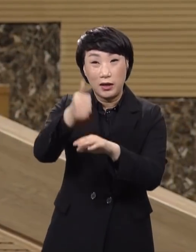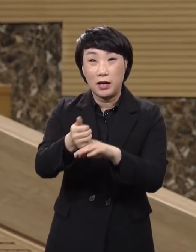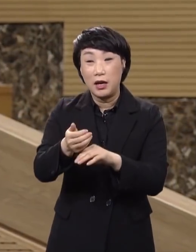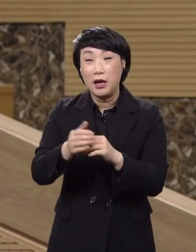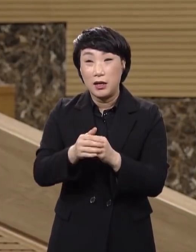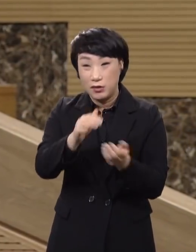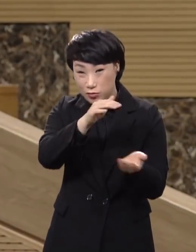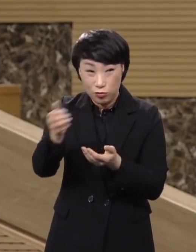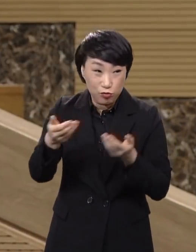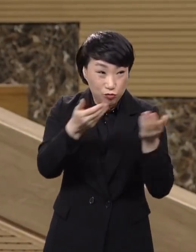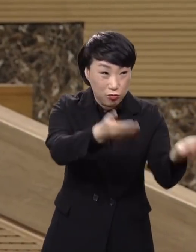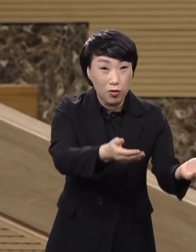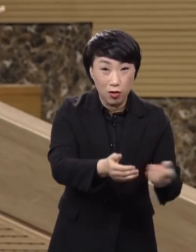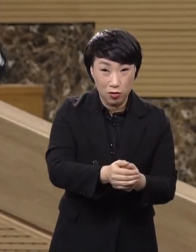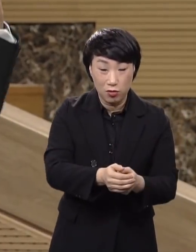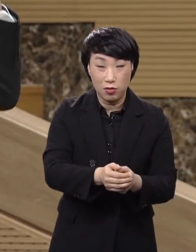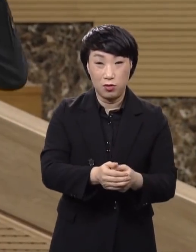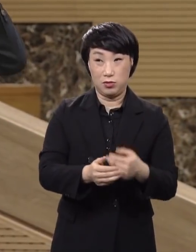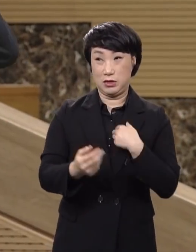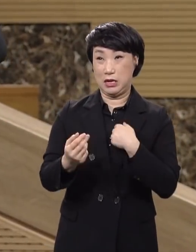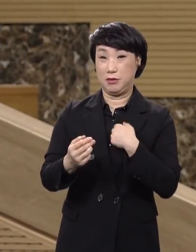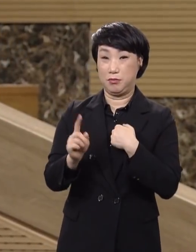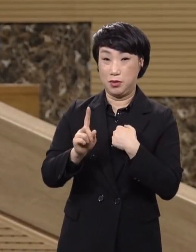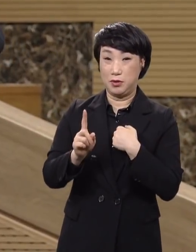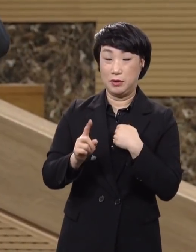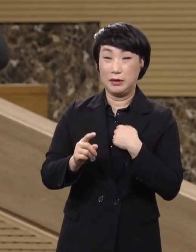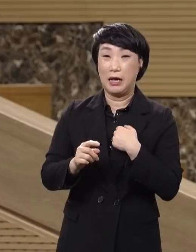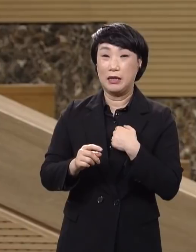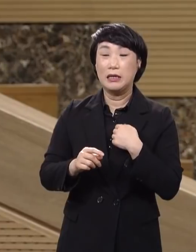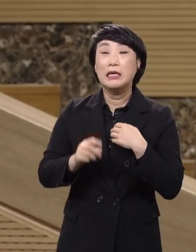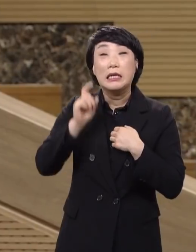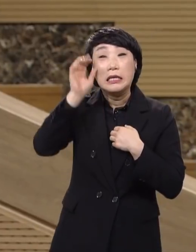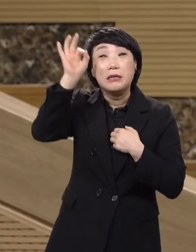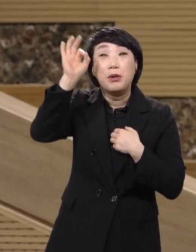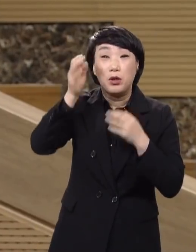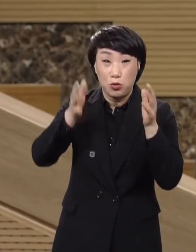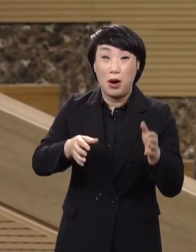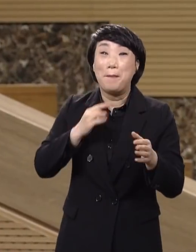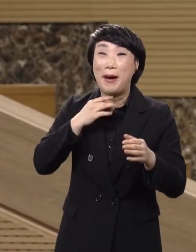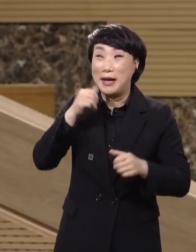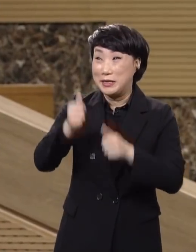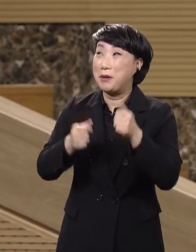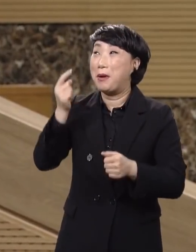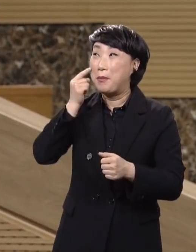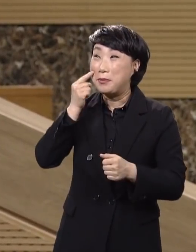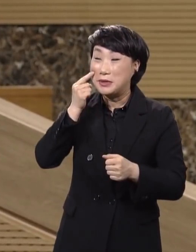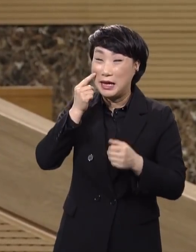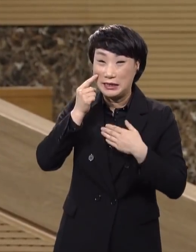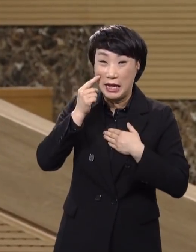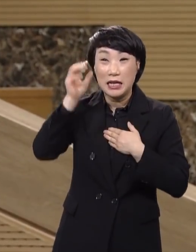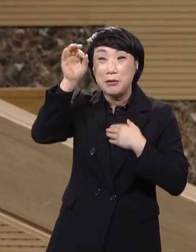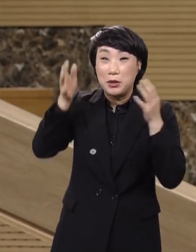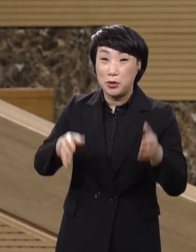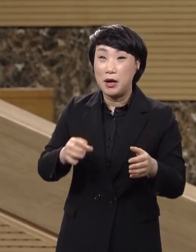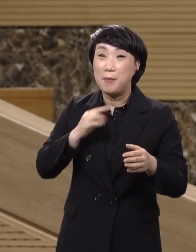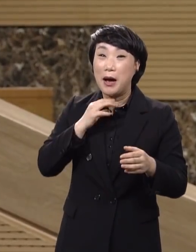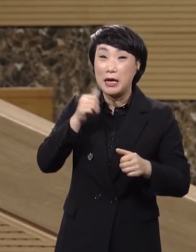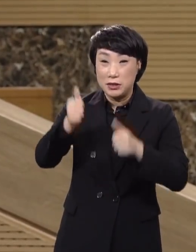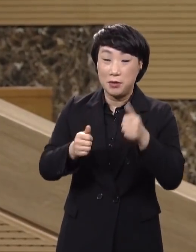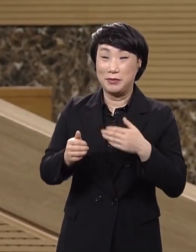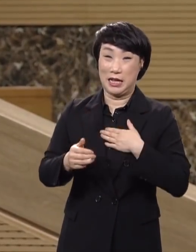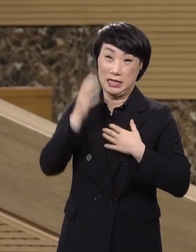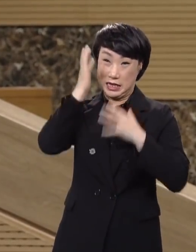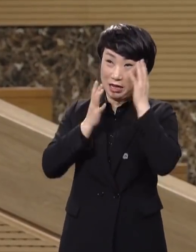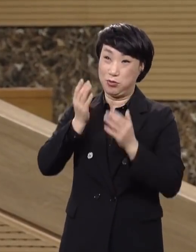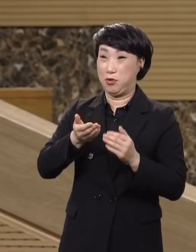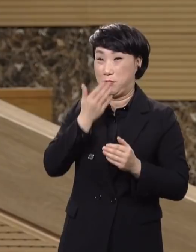맛있게 먹이십시오. 그리고 저에게는 10일 동안만 시험을 해서 저에게는 채소를